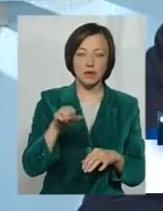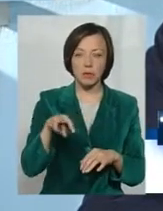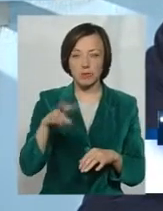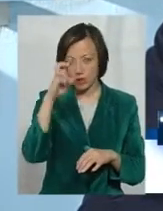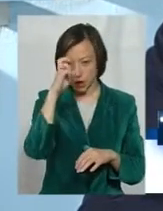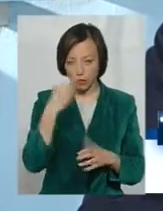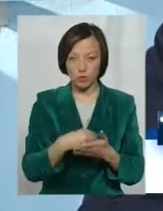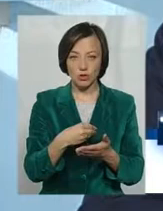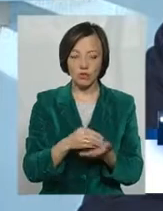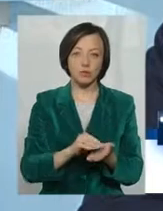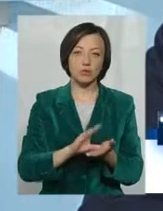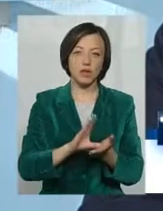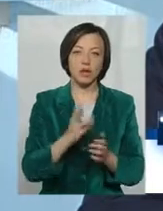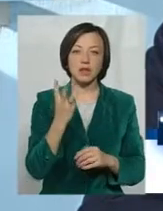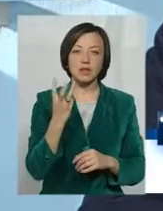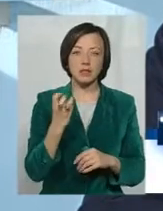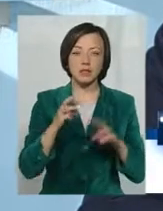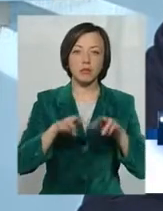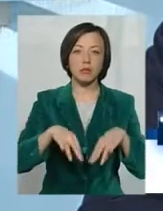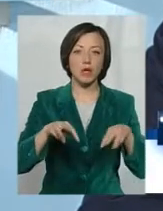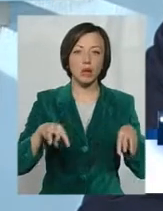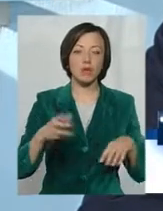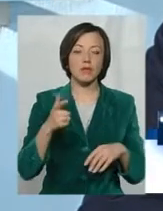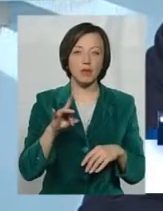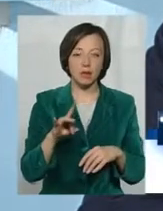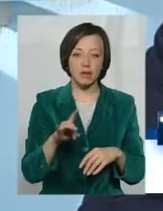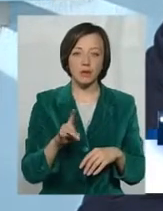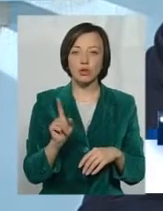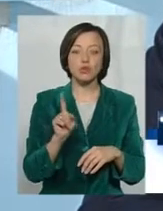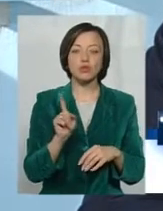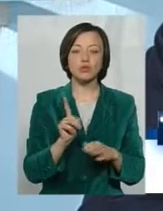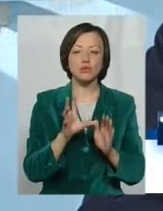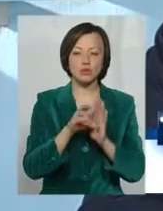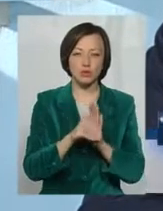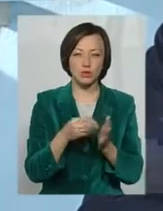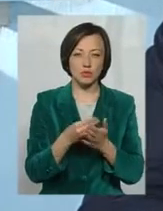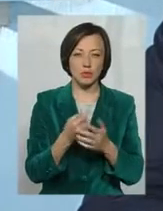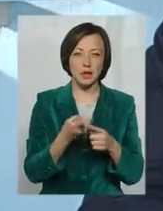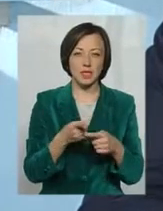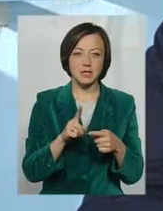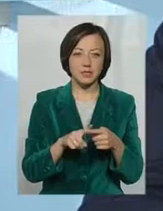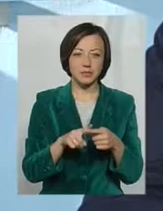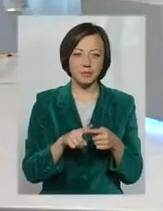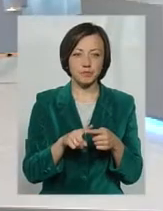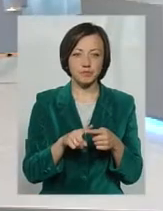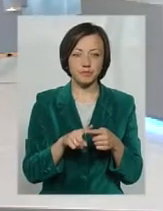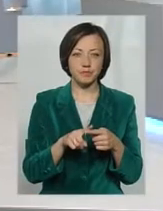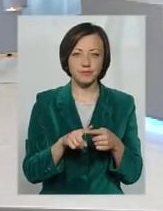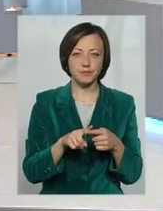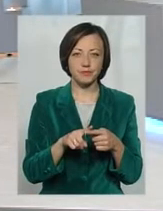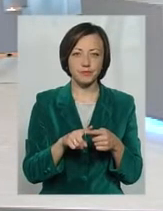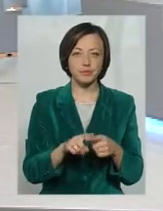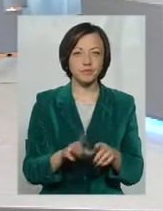надійшло більше 300 мільйонів гривень. З чого складається ця сума? Це ми говоримо суто